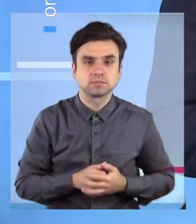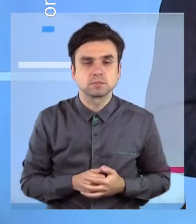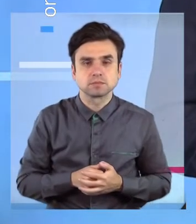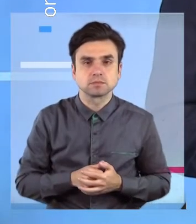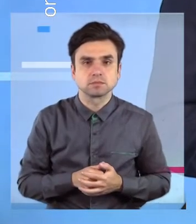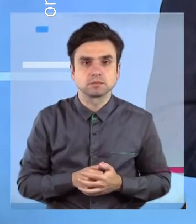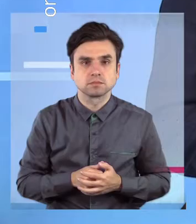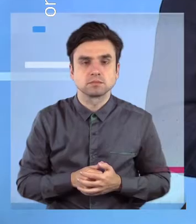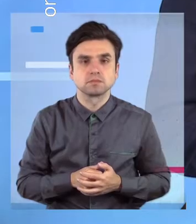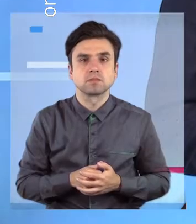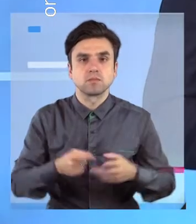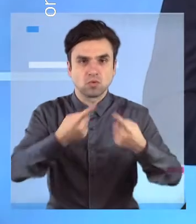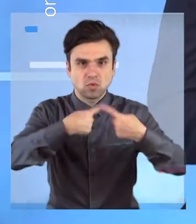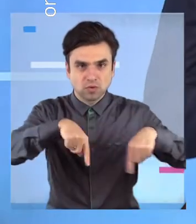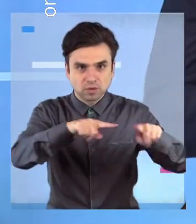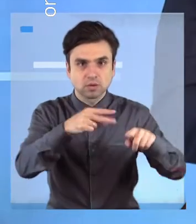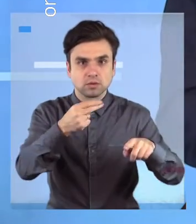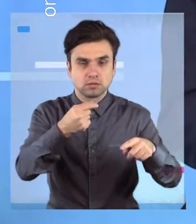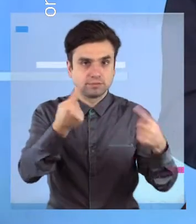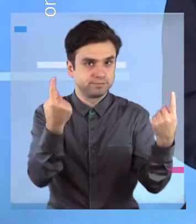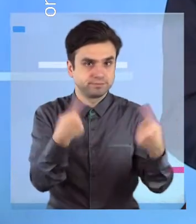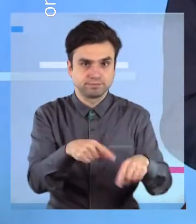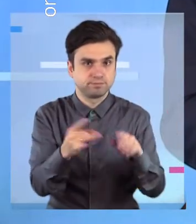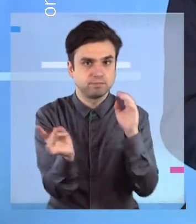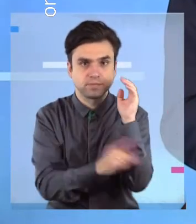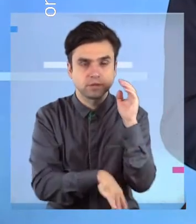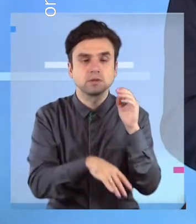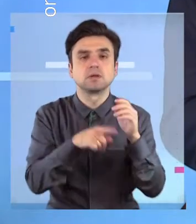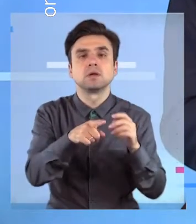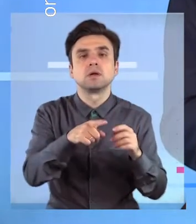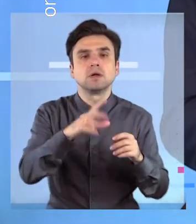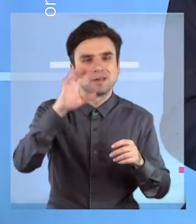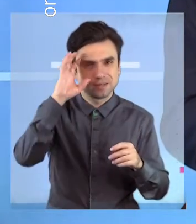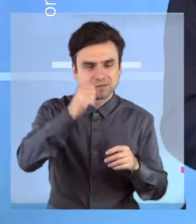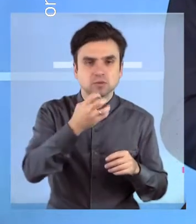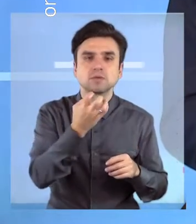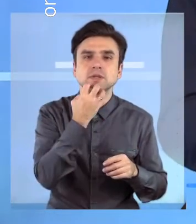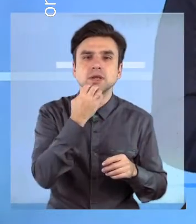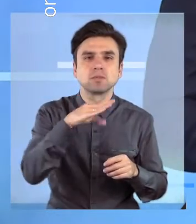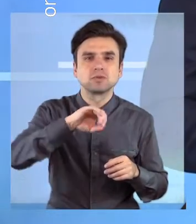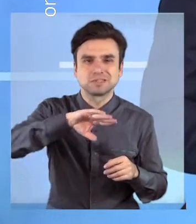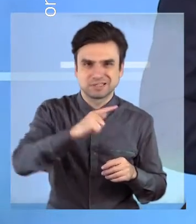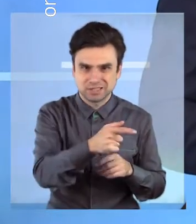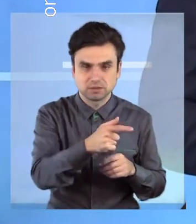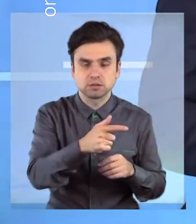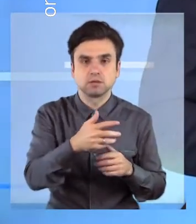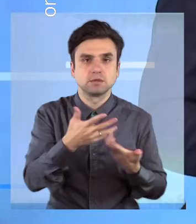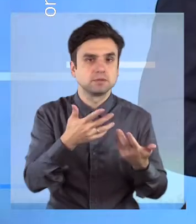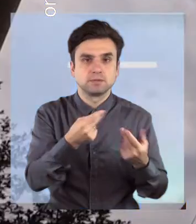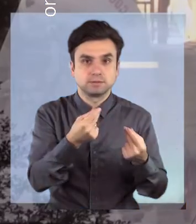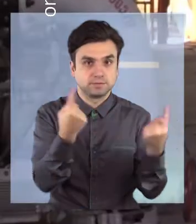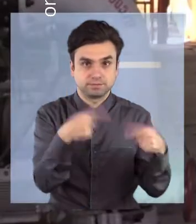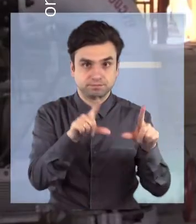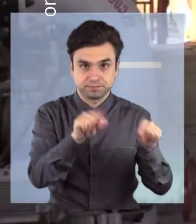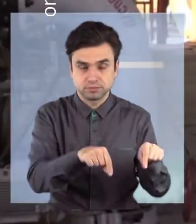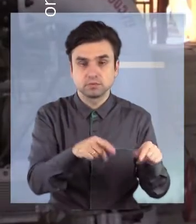з міського бюджету планують виділити Криворіж тепломережі 20 мільйонів гривень. Чиновники збираються зекономити ці